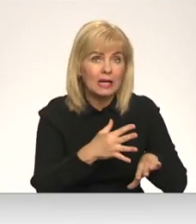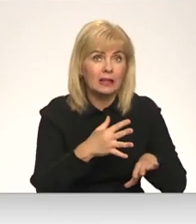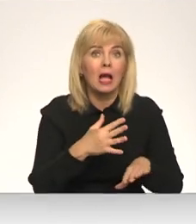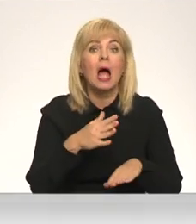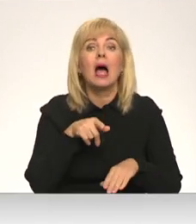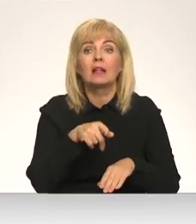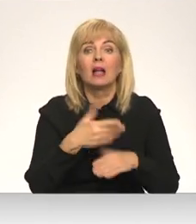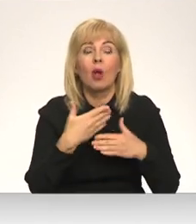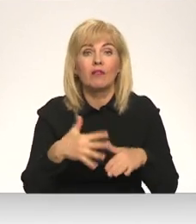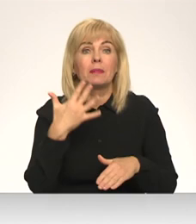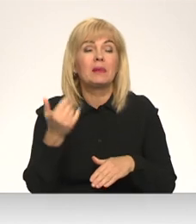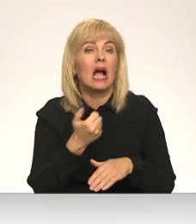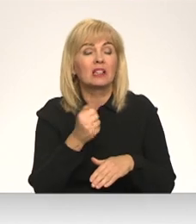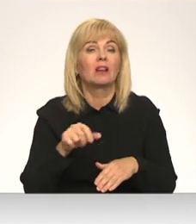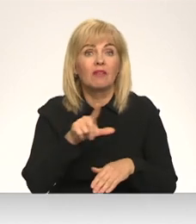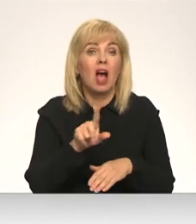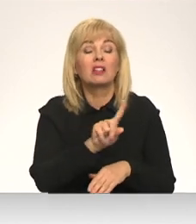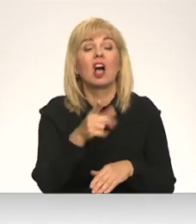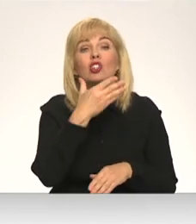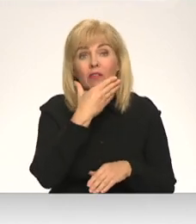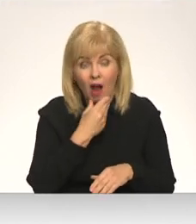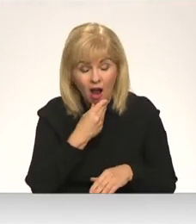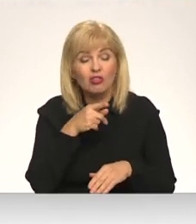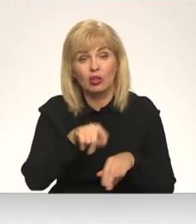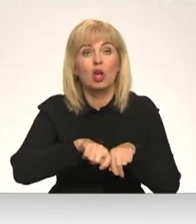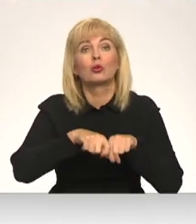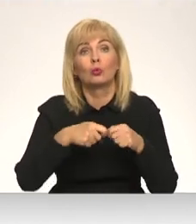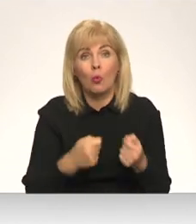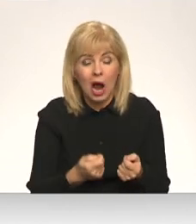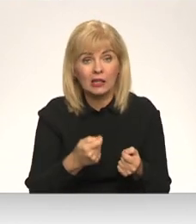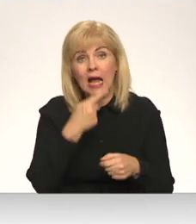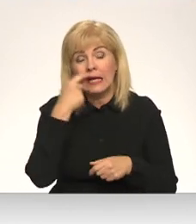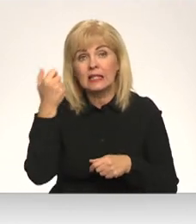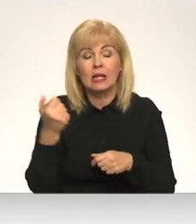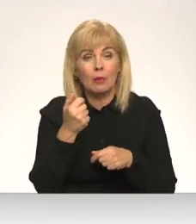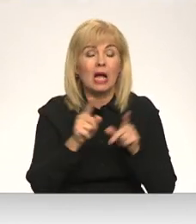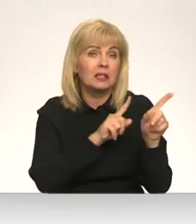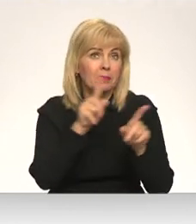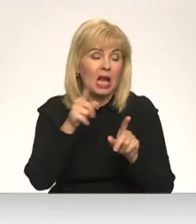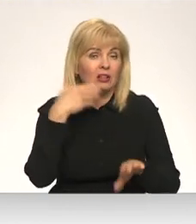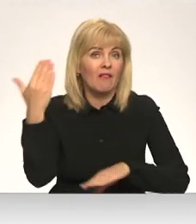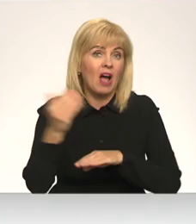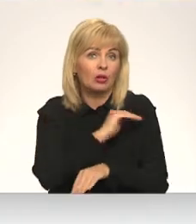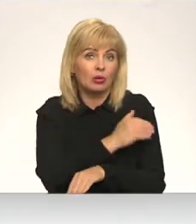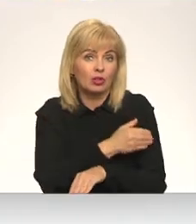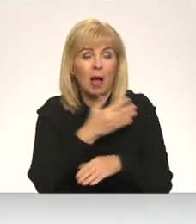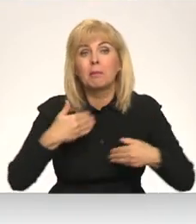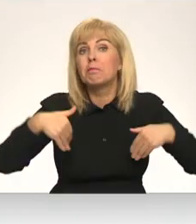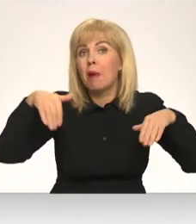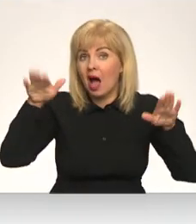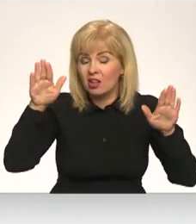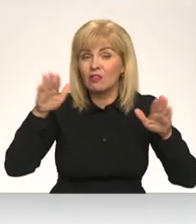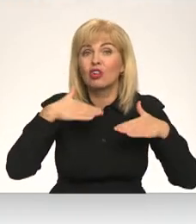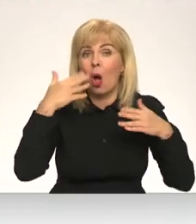nelūzīs nekas. Tas, kas ir vājuši, nokrits ir. Simtgadīgās priedes vētras spēkam padevušās daudz vietu.